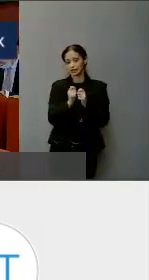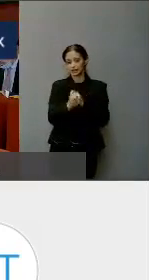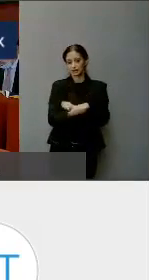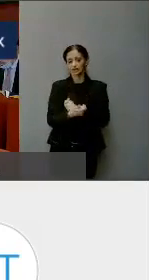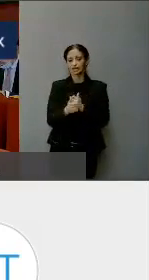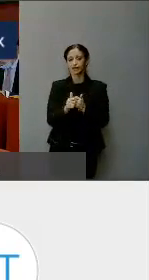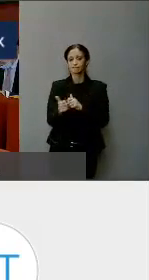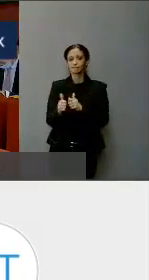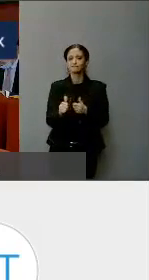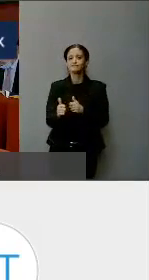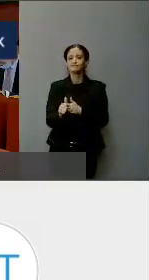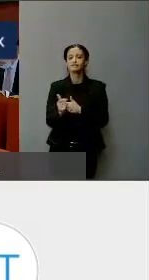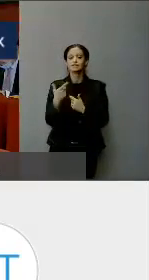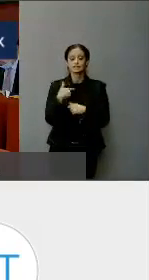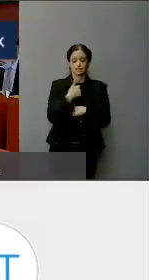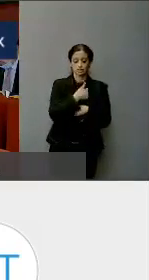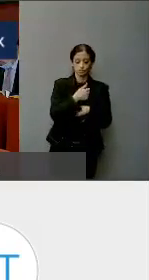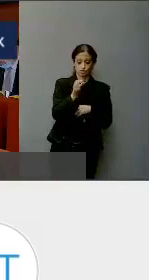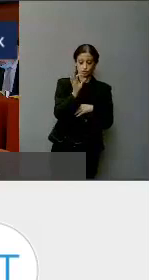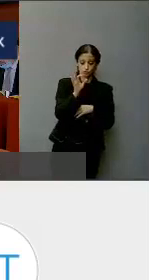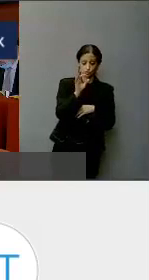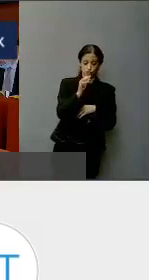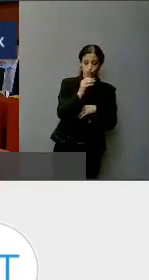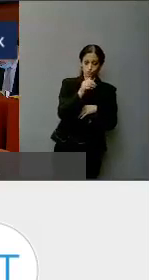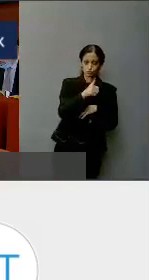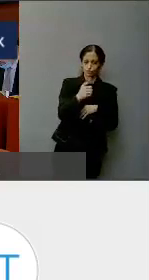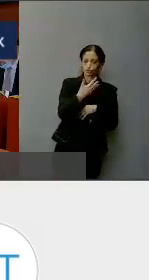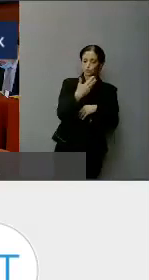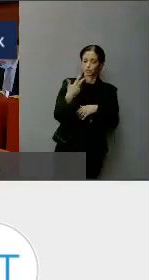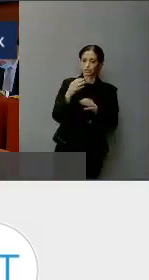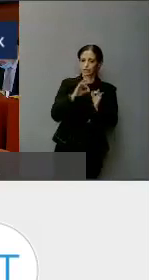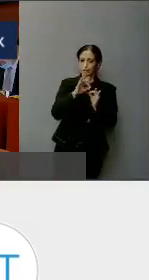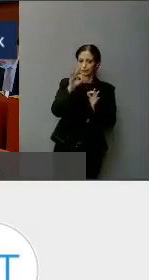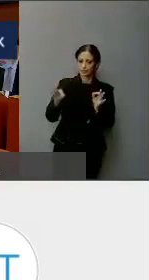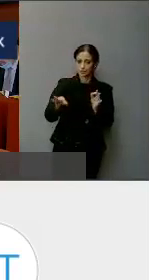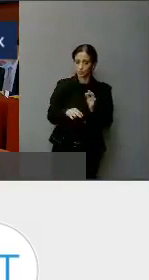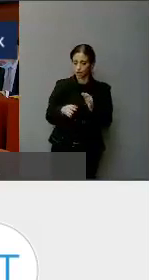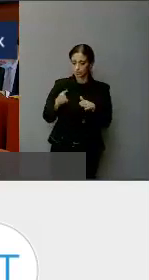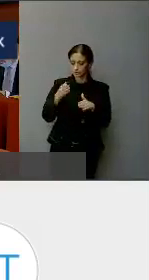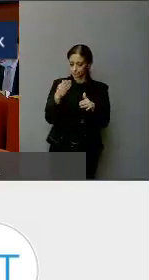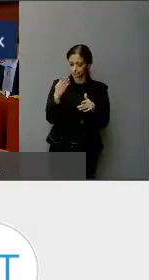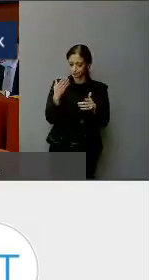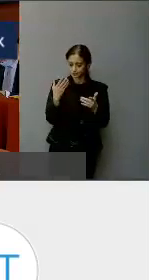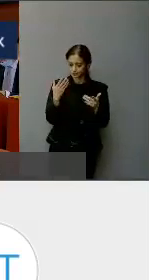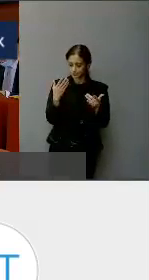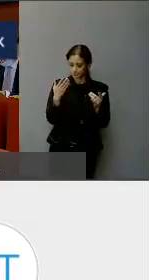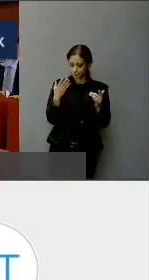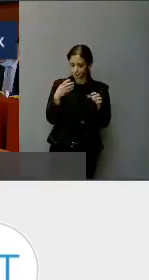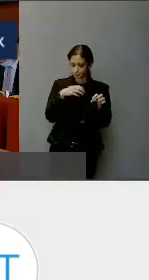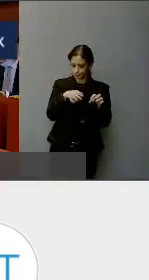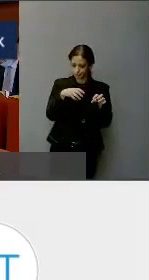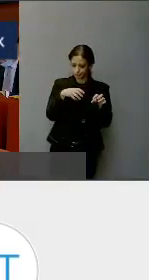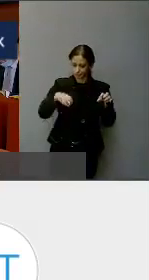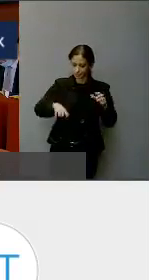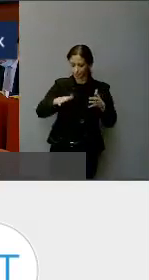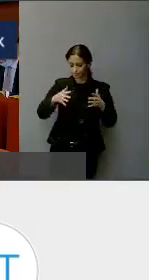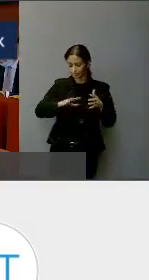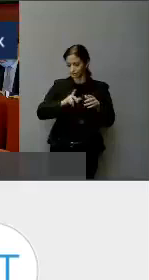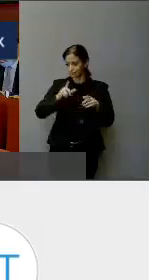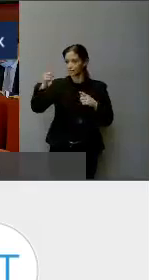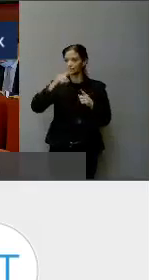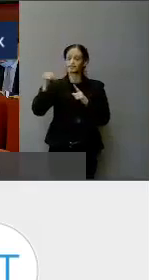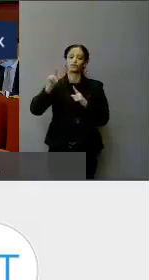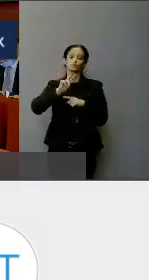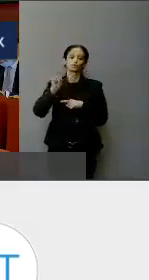una diciamo da un 153 metri quadrati scaglionati fino arrivare a 200 metri quadrati avete la